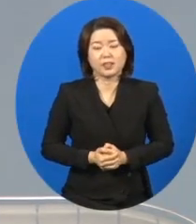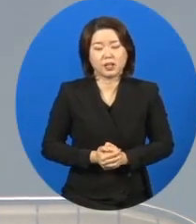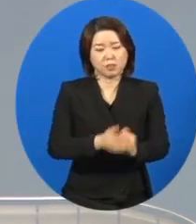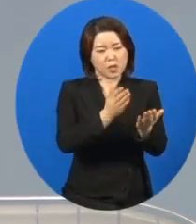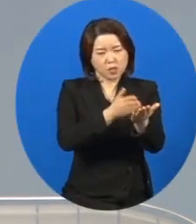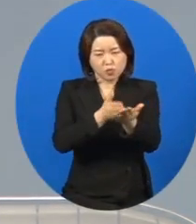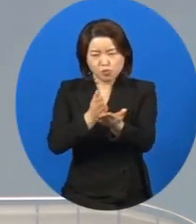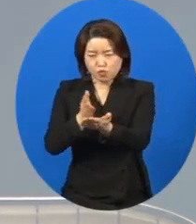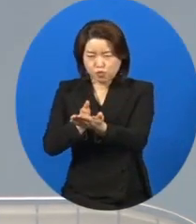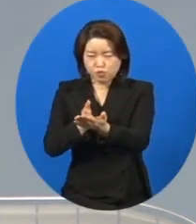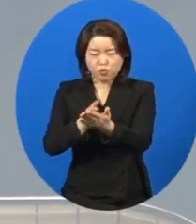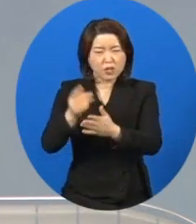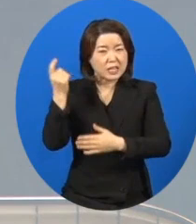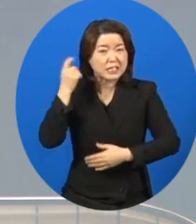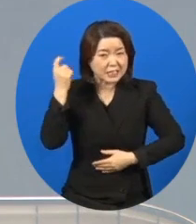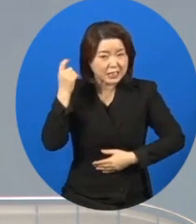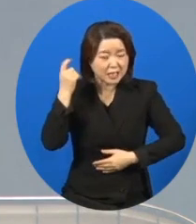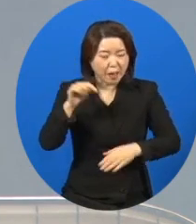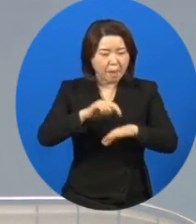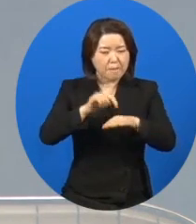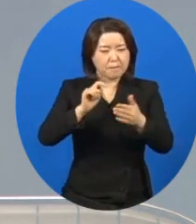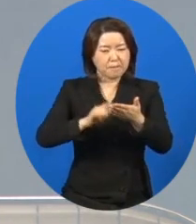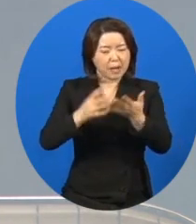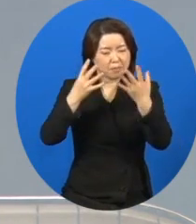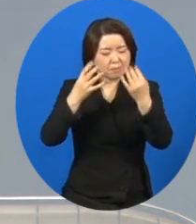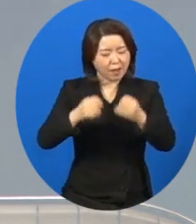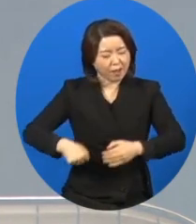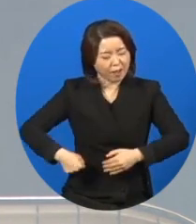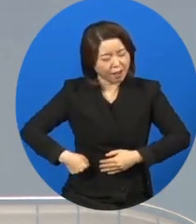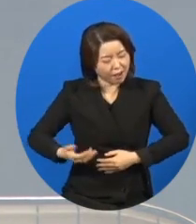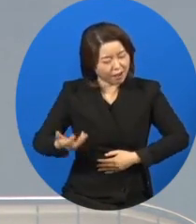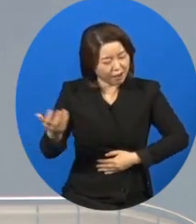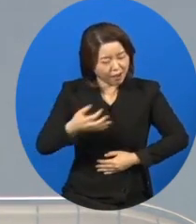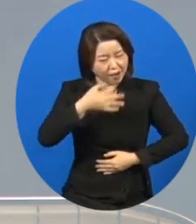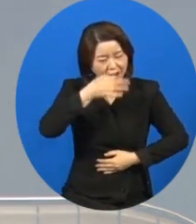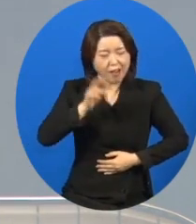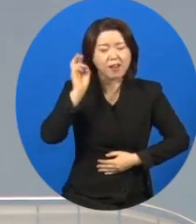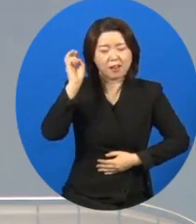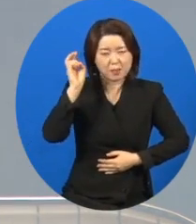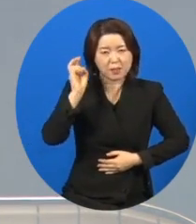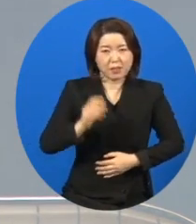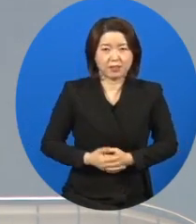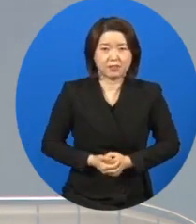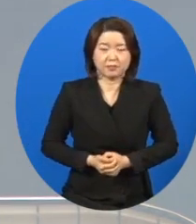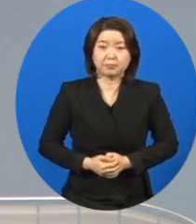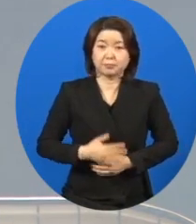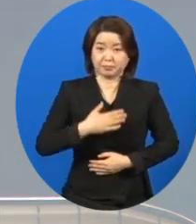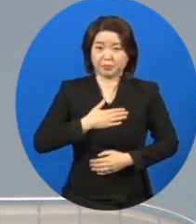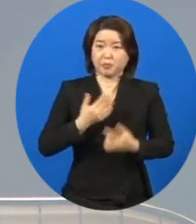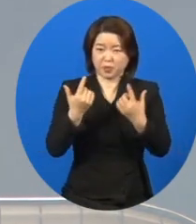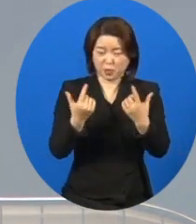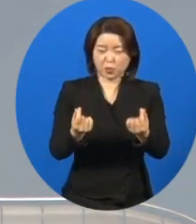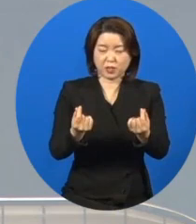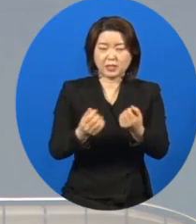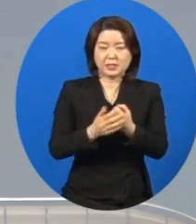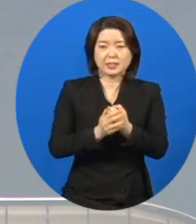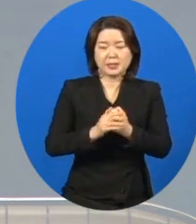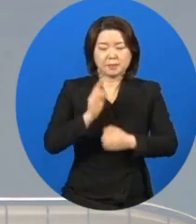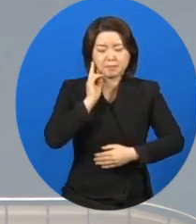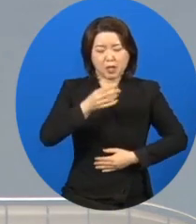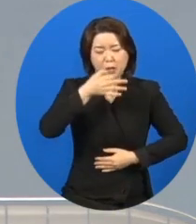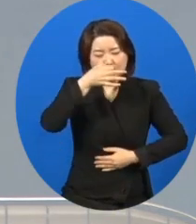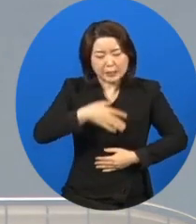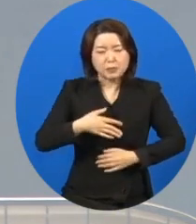뉴스나 세상 소식을 들으면서 마음이 많이 힘드셨을 거라고 생각이 듭니다. 저도 무척 힘든 한